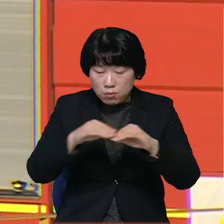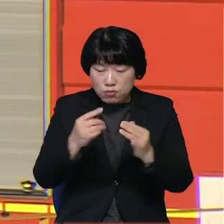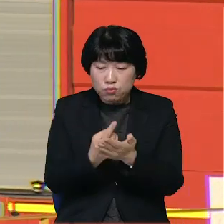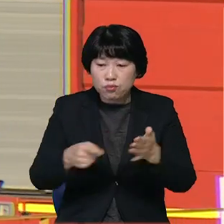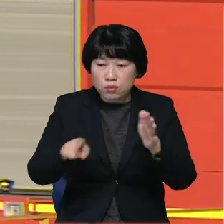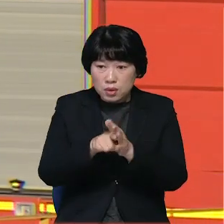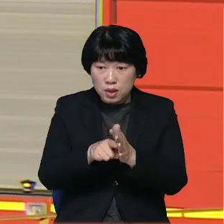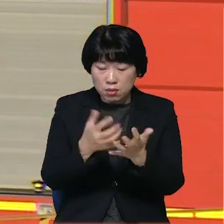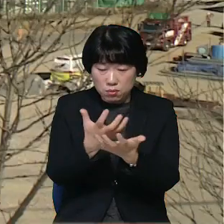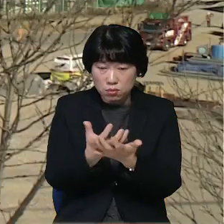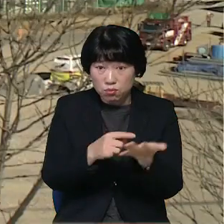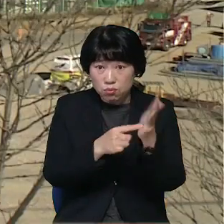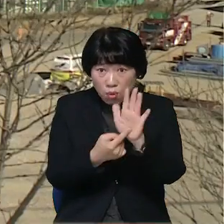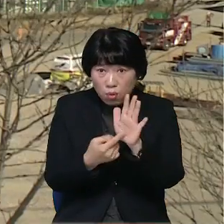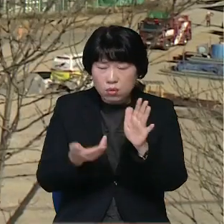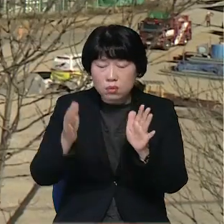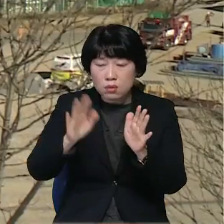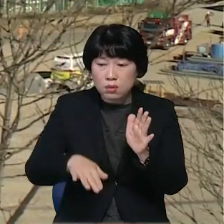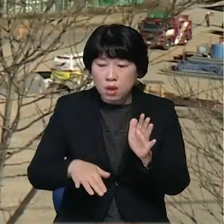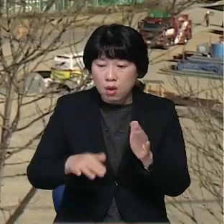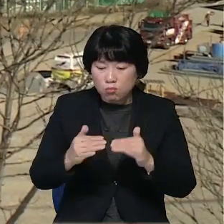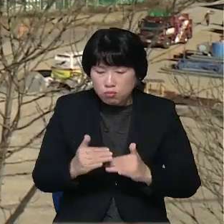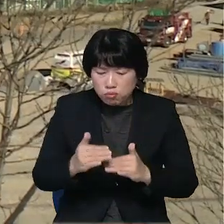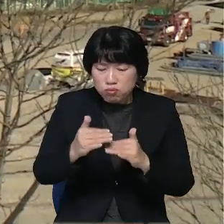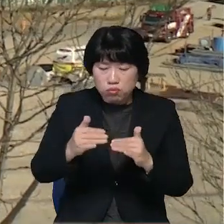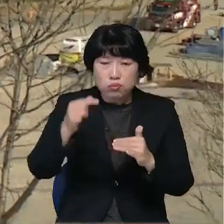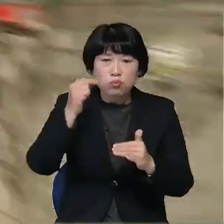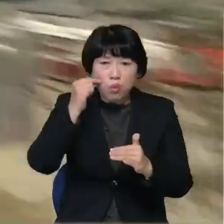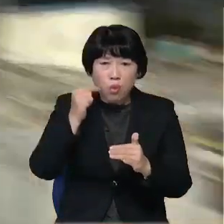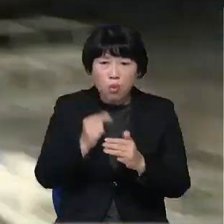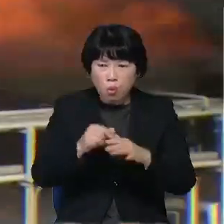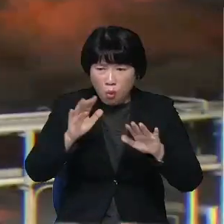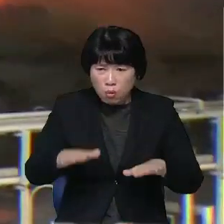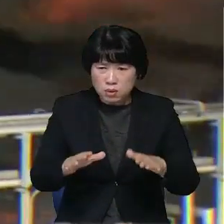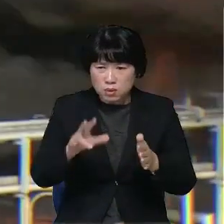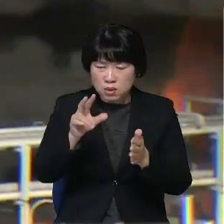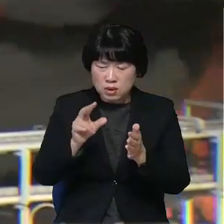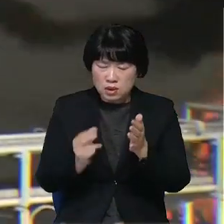절차를 밟지 못하고 있고 그러는 사이 후진적인